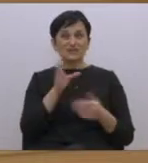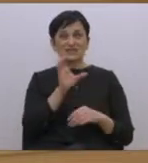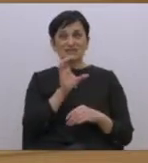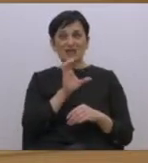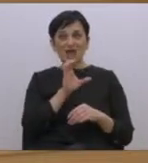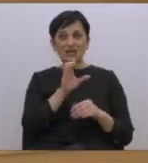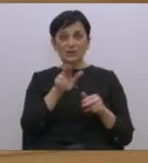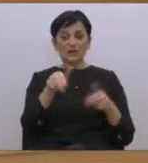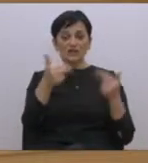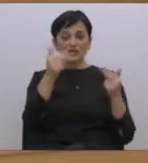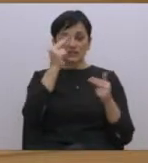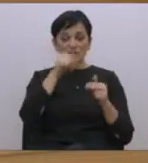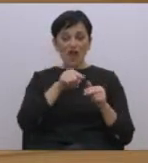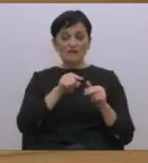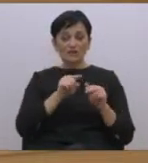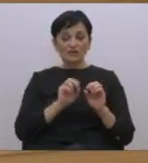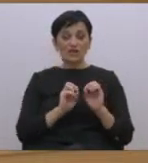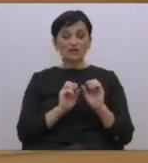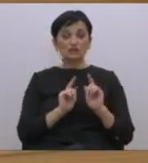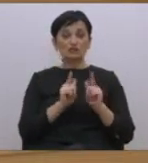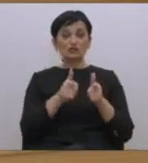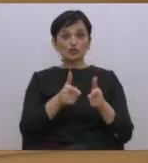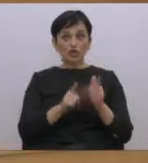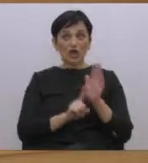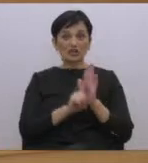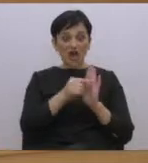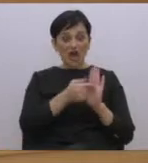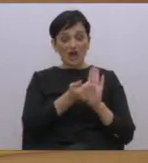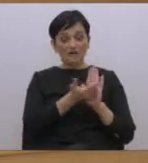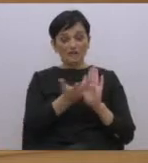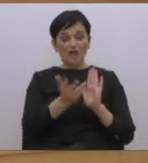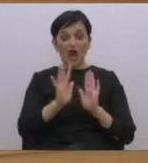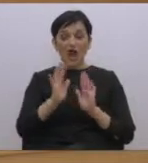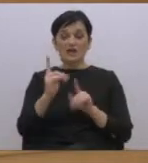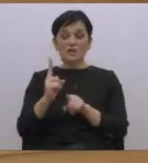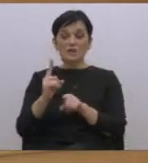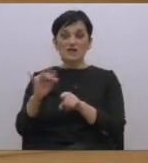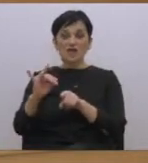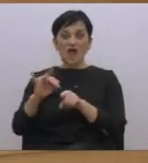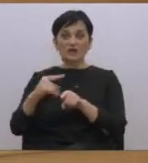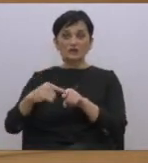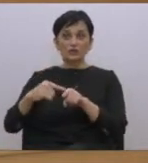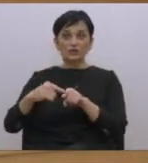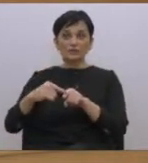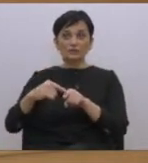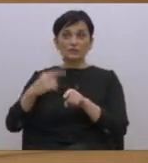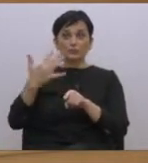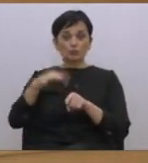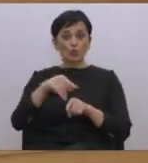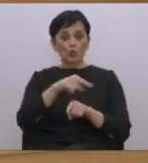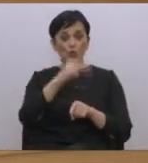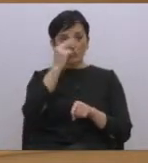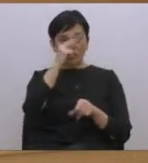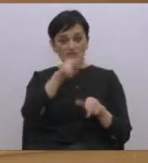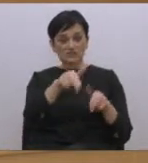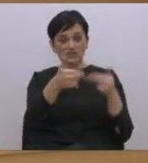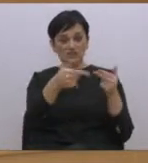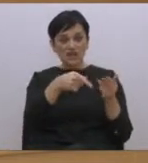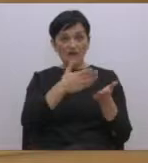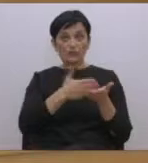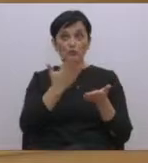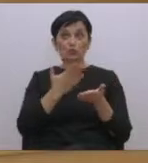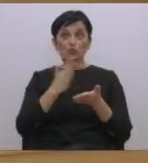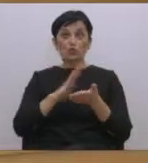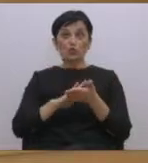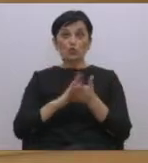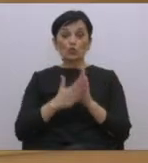septembrie distanțiul sau laze atulă se gava că tot ara pirueli ianuidan emităm rom ișu că distanțiul sau lebaze tu dat cum as facă tept